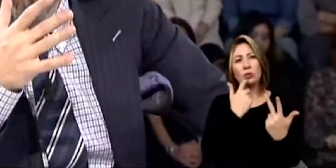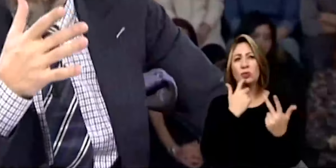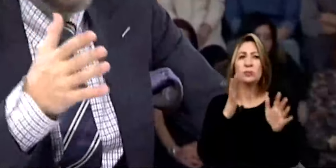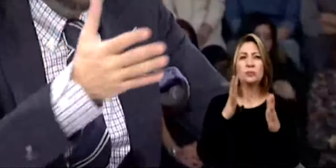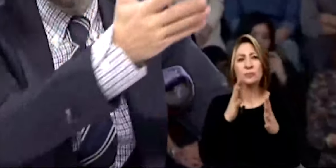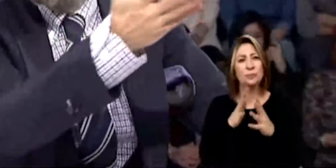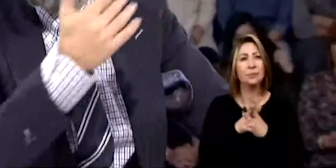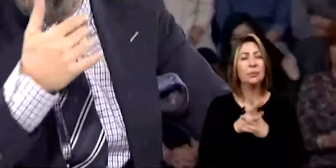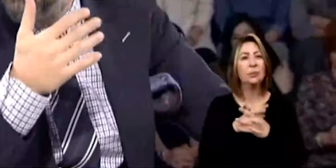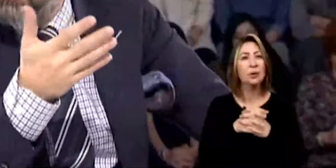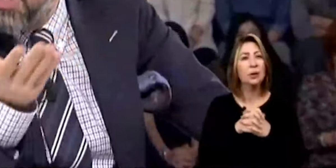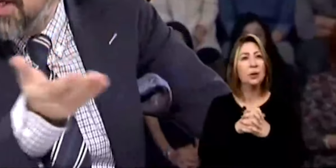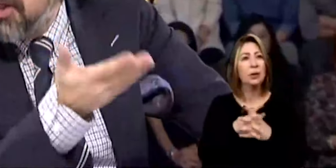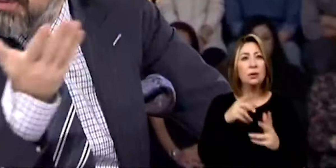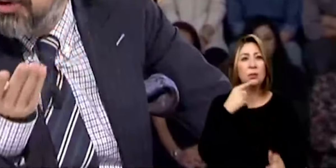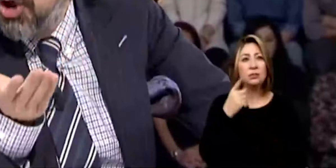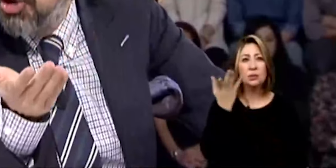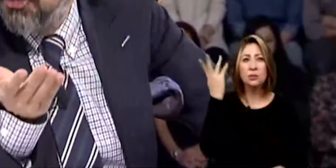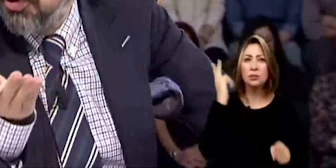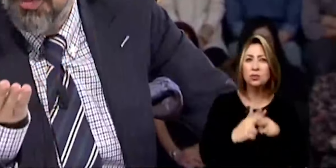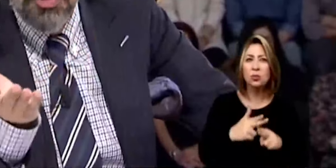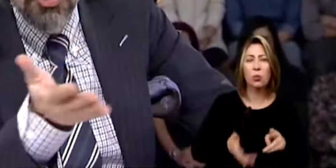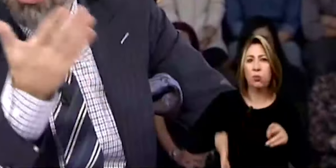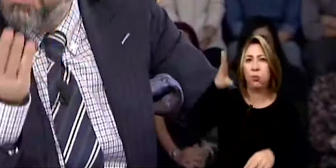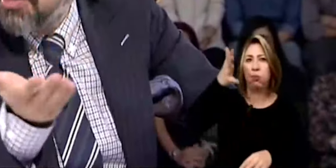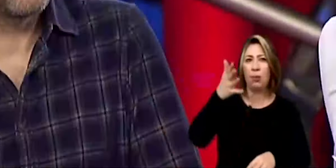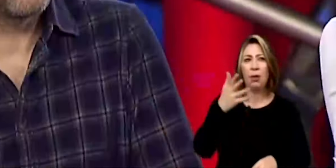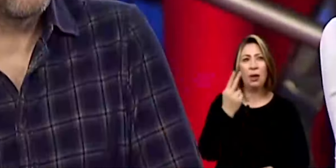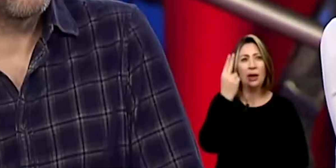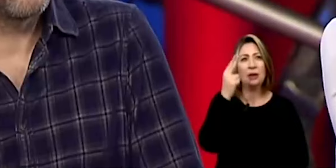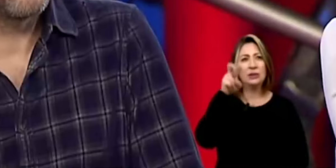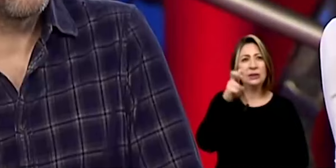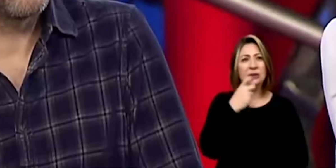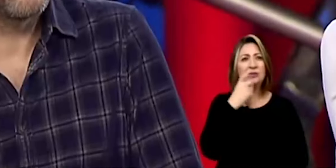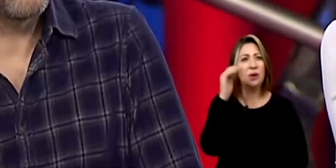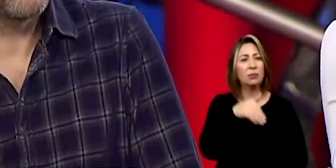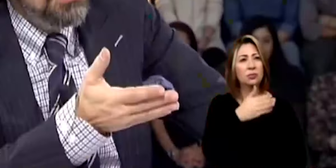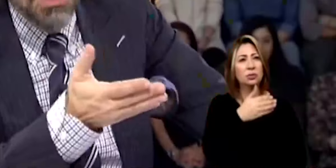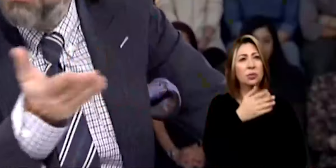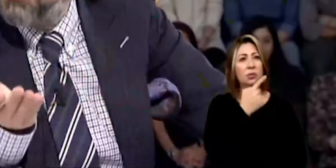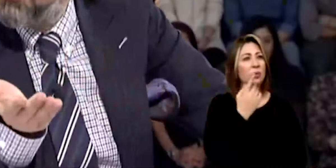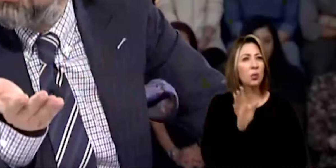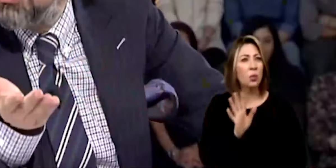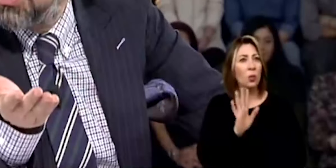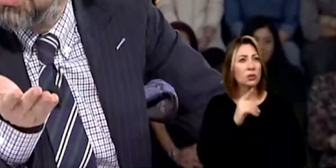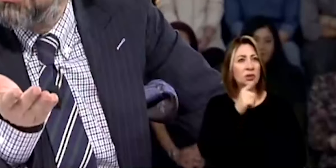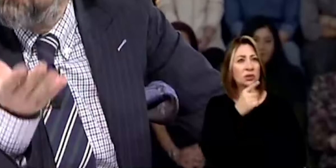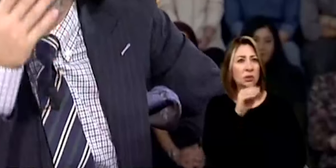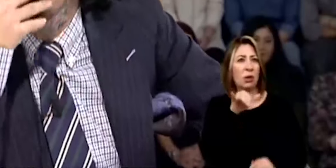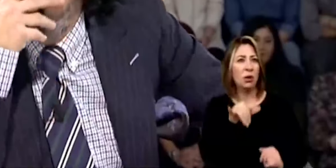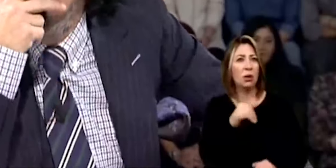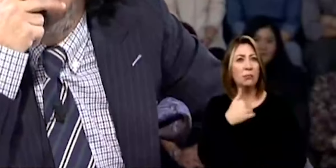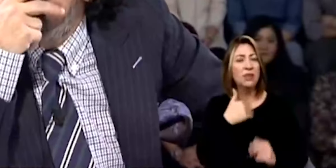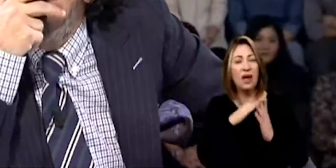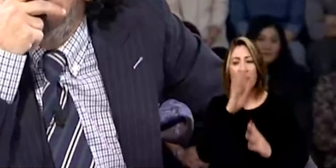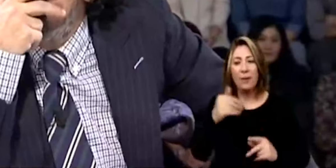yaşlarında. Dedim ki sen de ne çabuk büyütmüşsün. 7-8 yaşına gelmiş. O da dedi ki hayır dedi sizinki kadar dedi. Biz